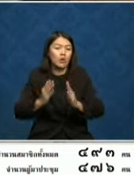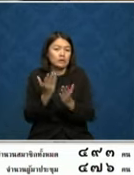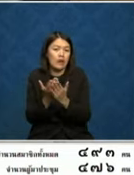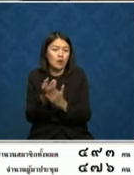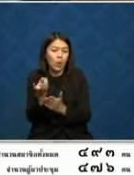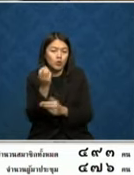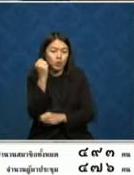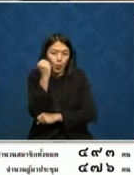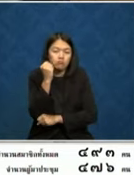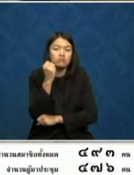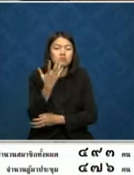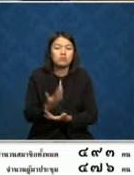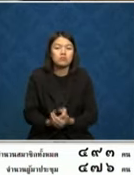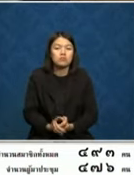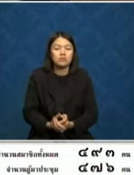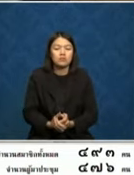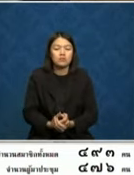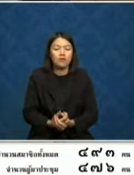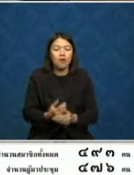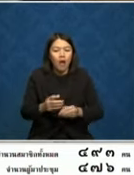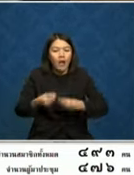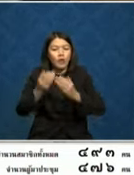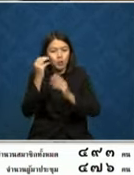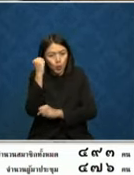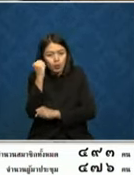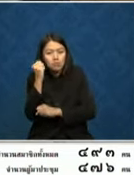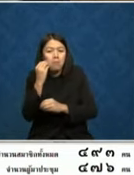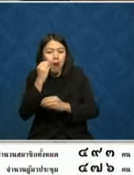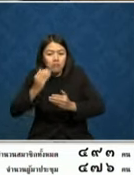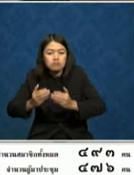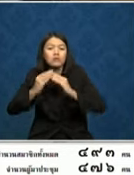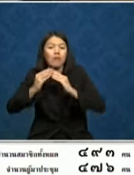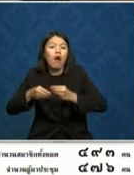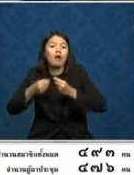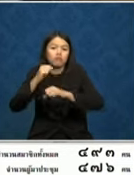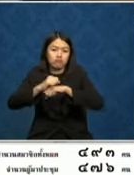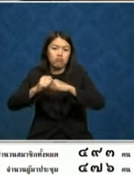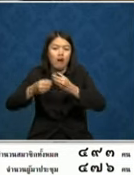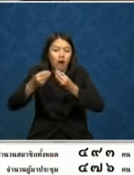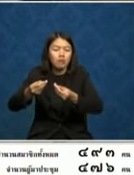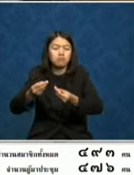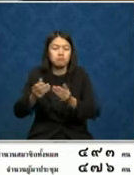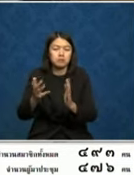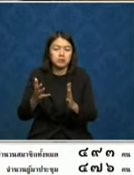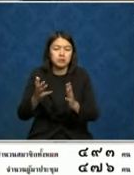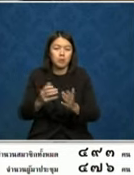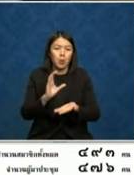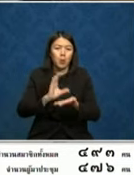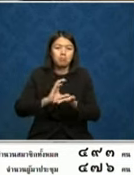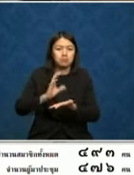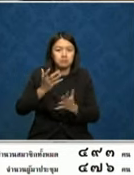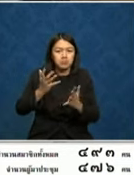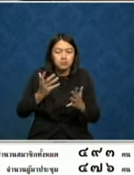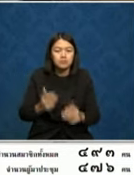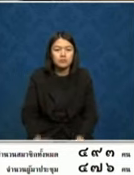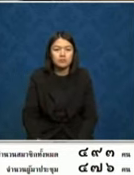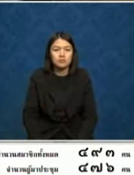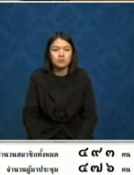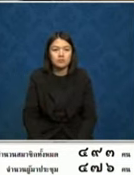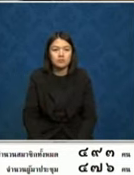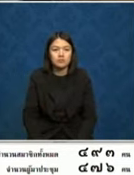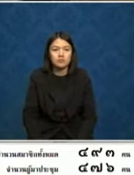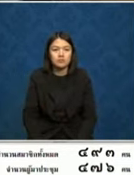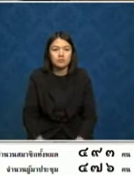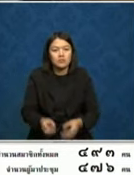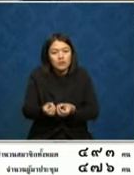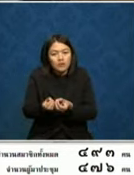อยสร้างบ้านปัจจัย4ให้กับคนจนไม่มีเลยนะครับผมถึงได้เตือนท่านประธานว่าแจกแ